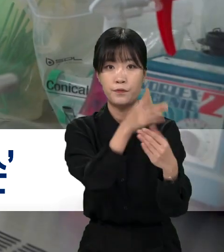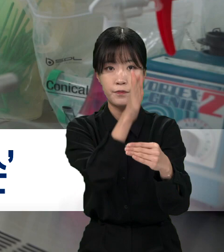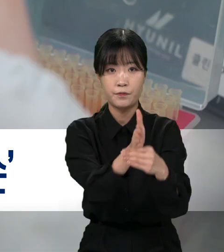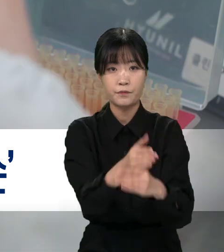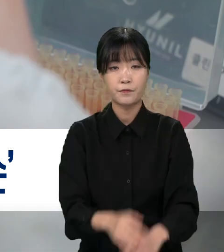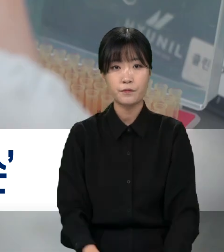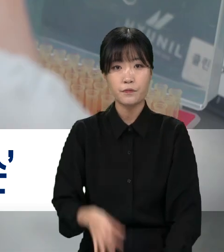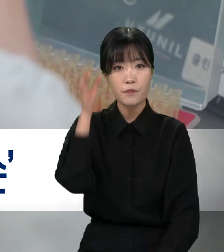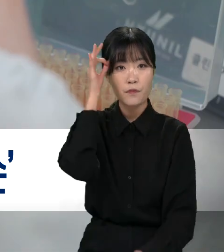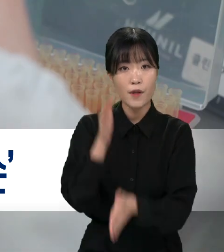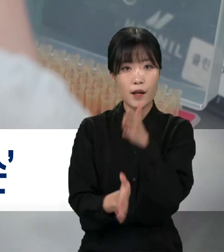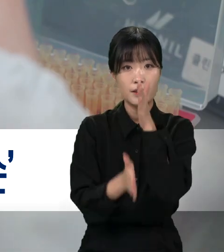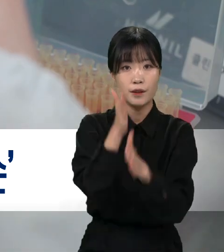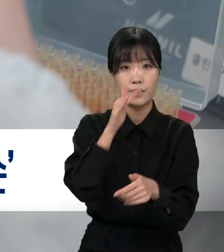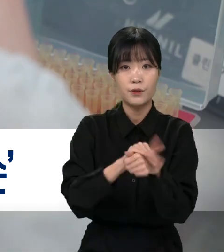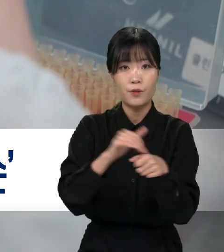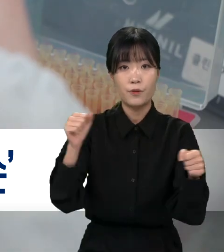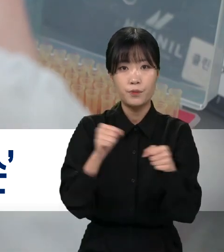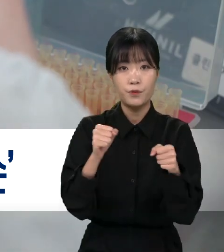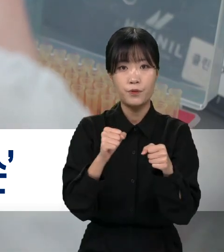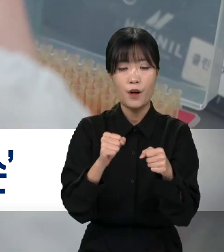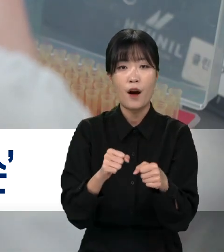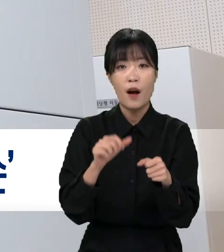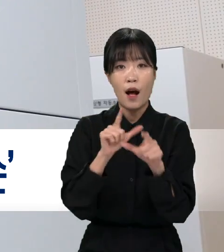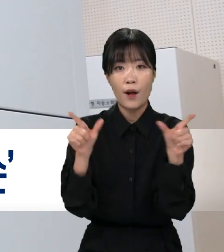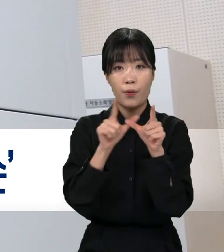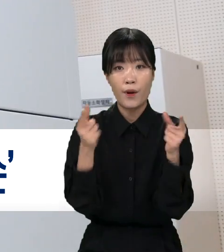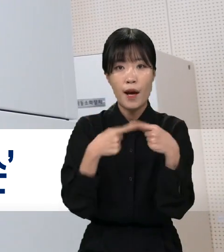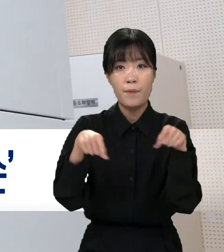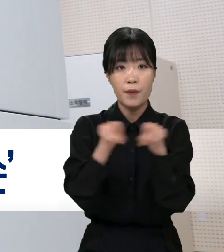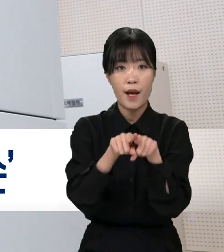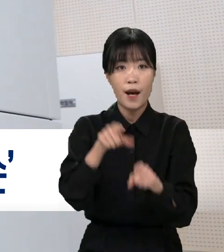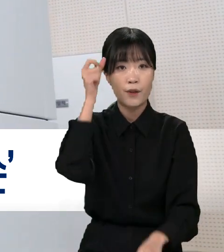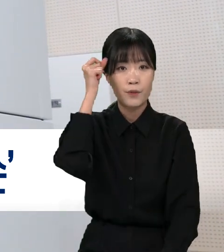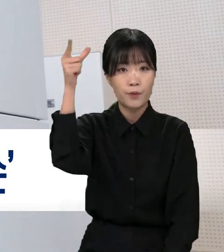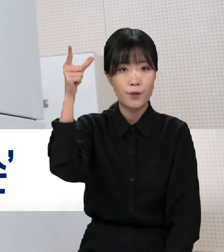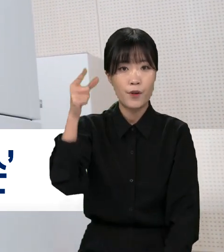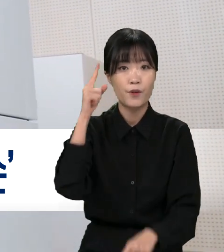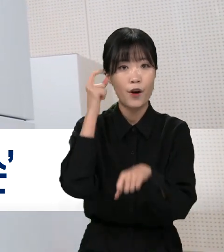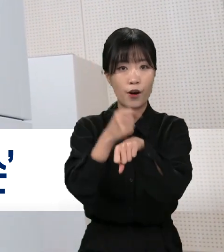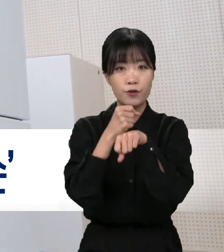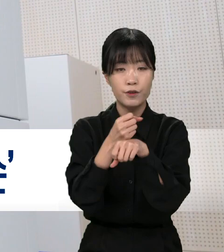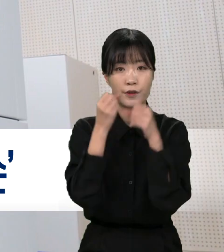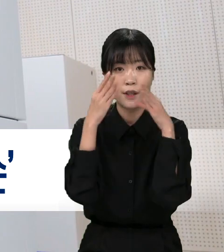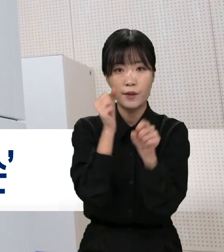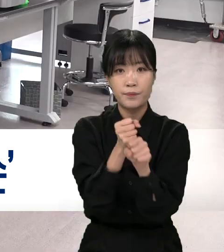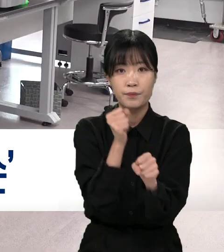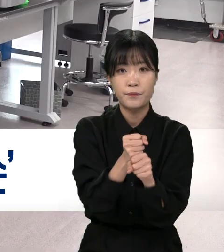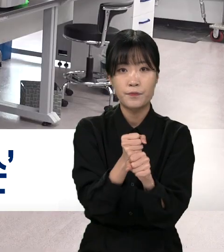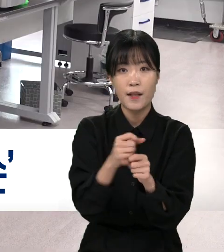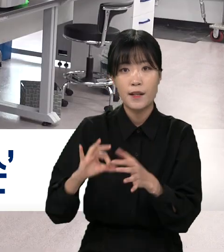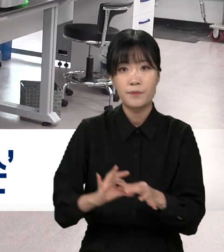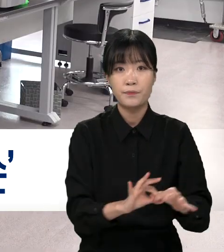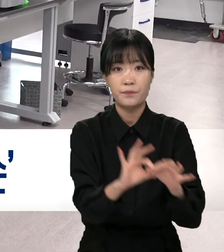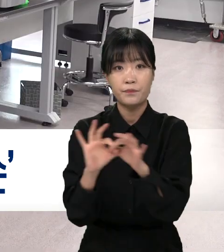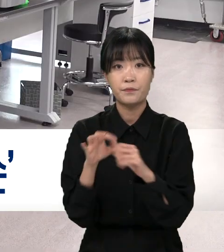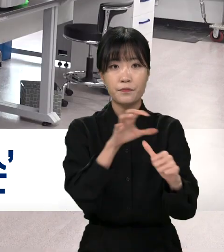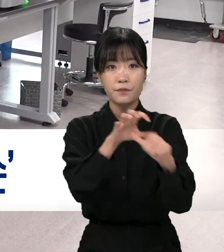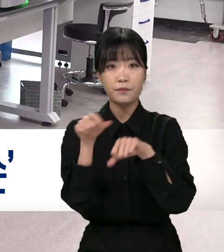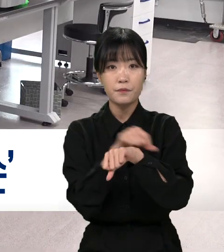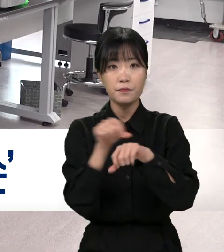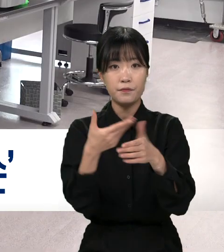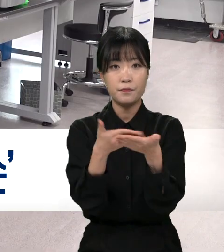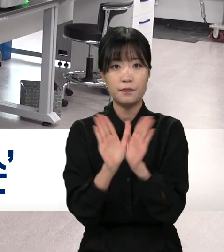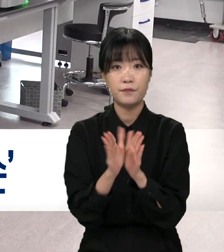전략산업 특화단지 공무 신청이 진행 중인 가운데 포항시는 경북도 안동시와 함께 우수한 첨단